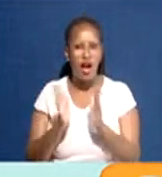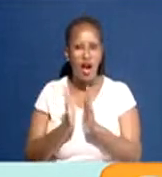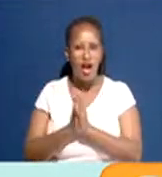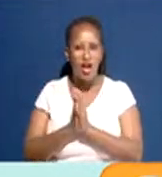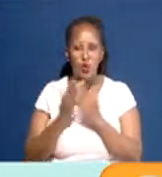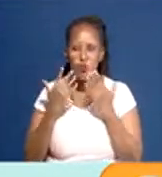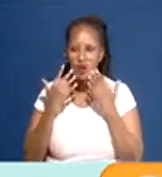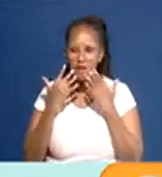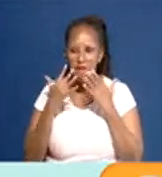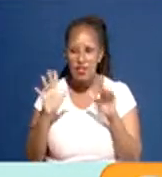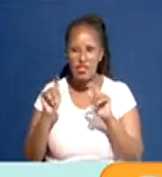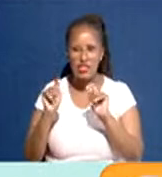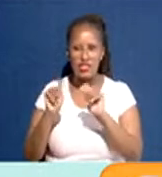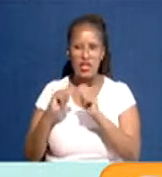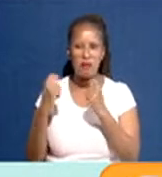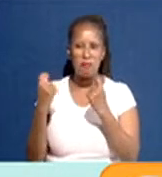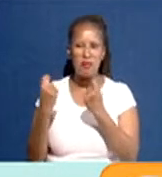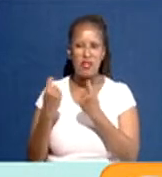tukamaliza ukabila